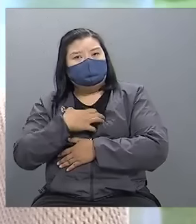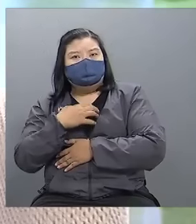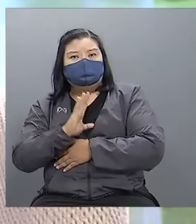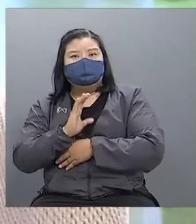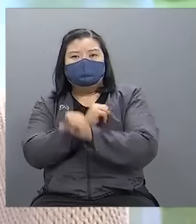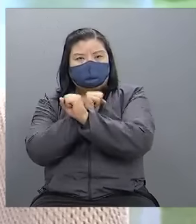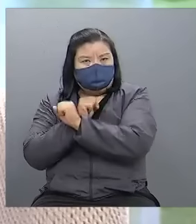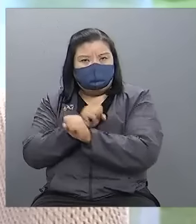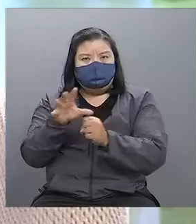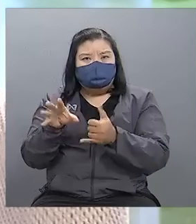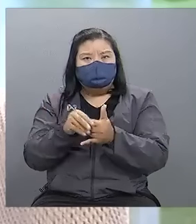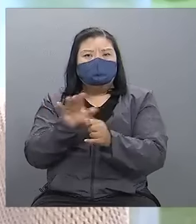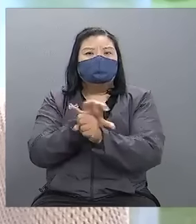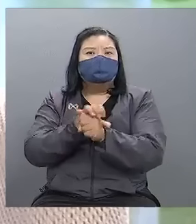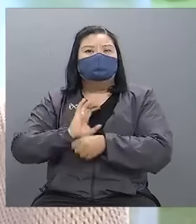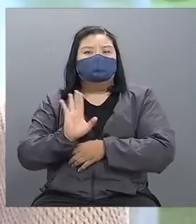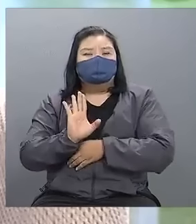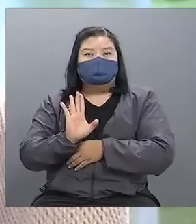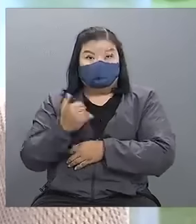เติมที่สาบ